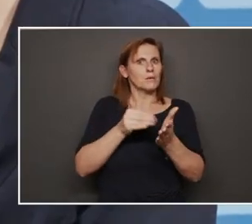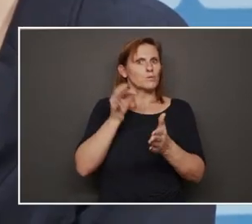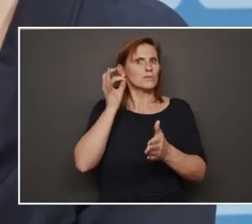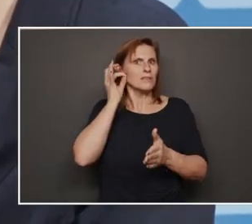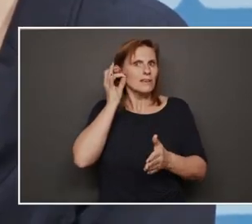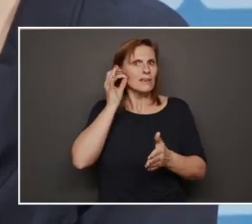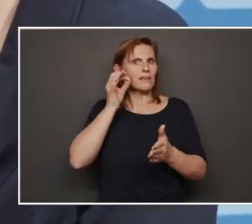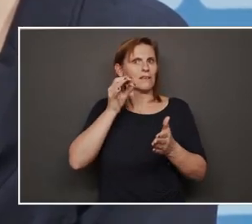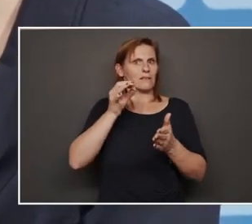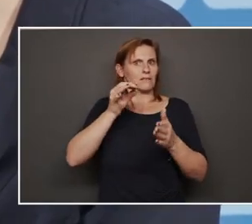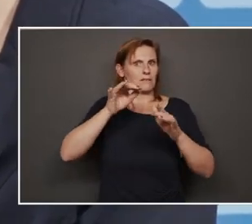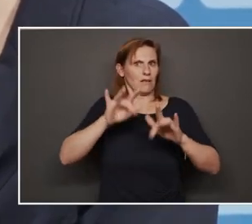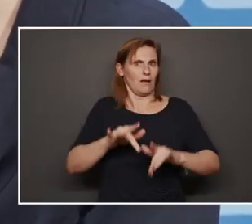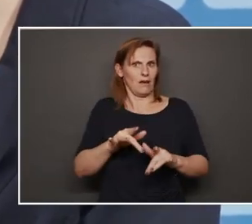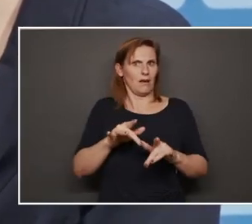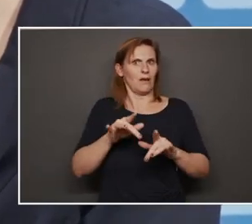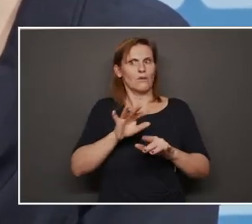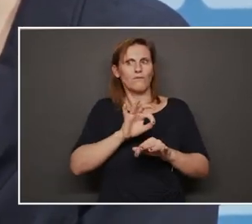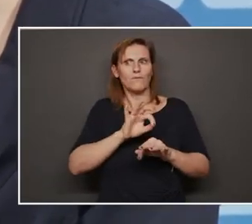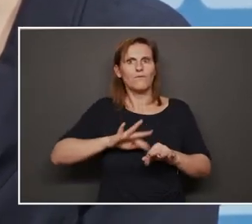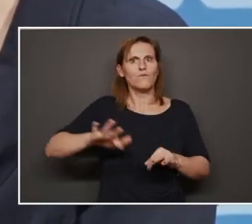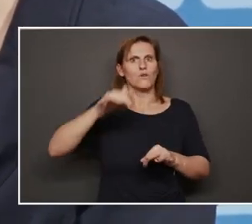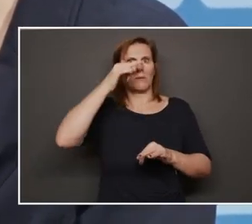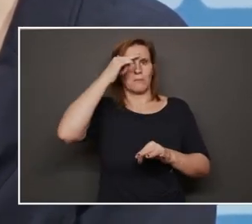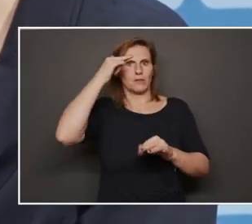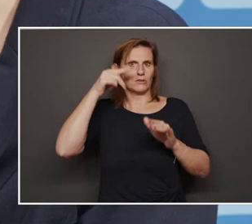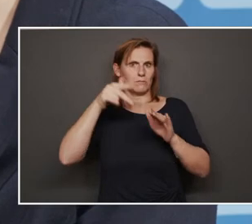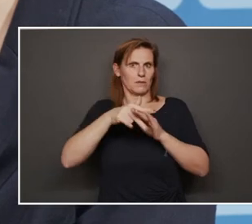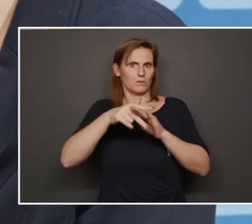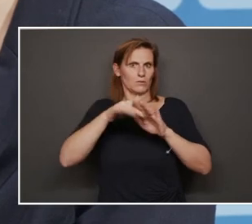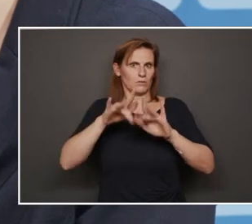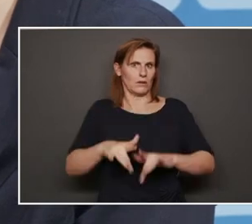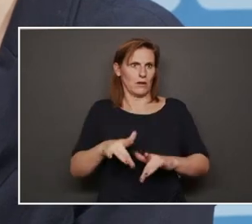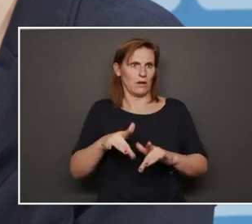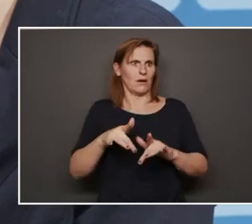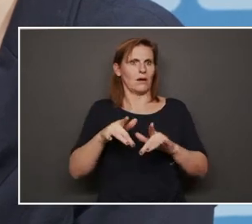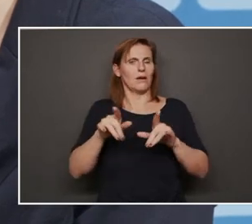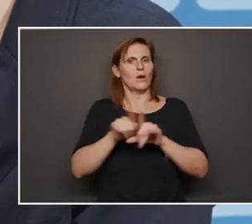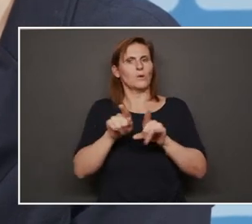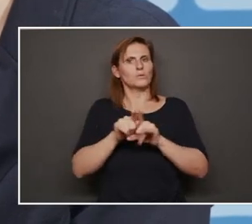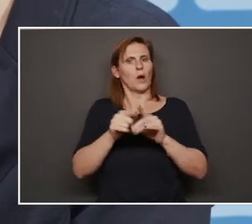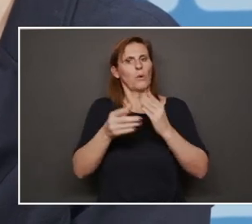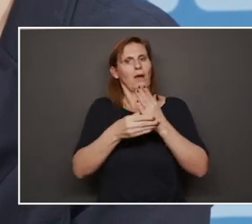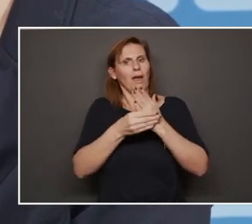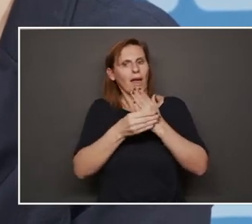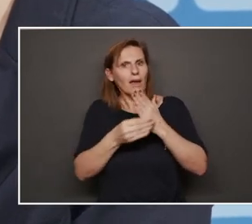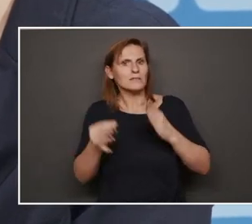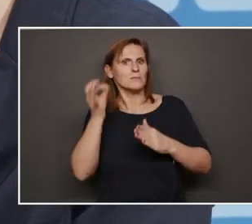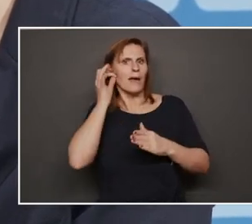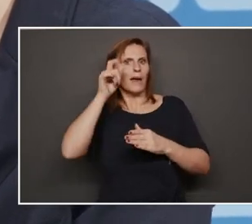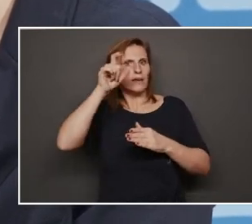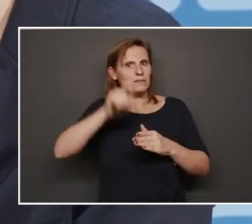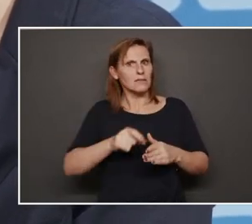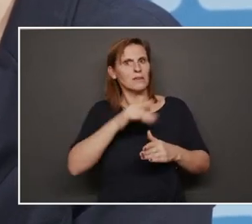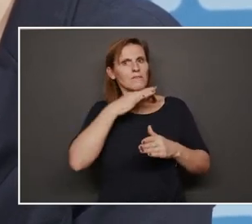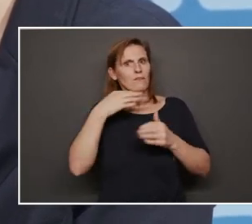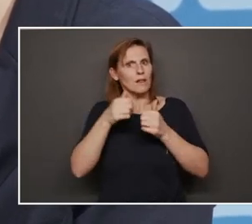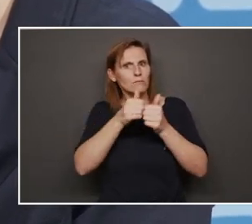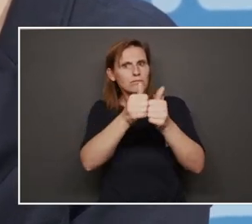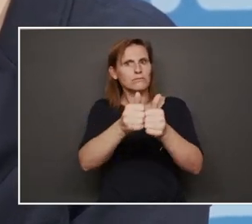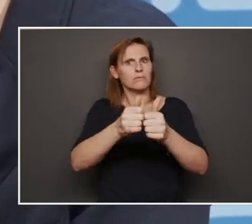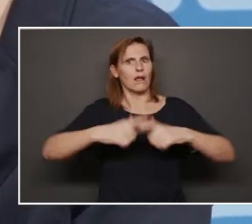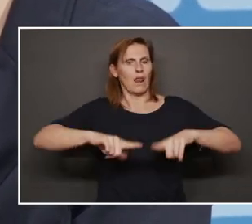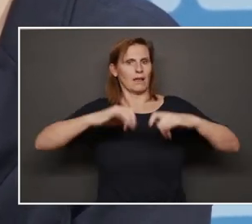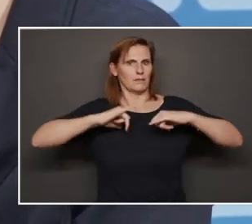Nutzerinnenvertreterin für die Belange behinderter Menschen und steht mit dieser Expertise mit Rat und Tat im Land Tirol zur